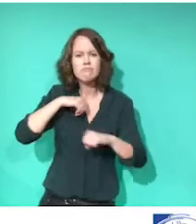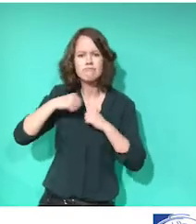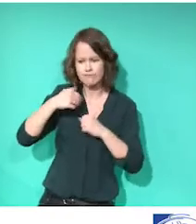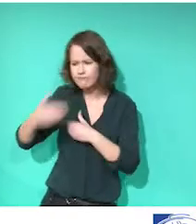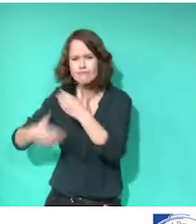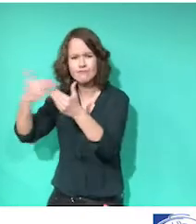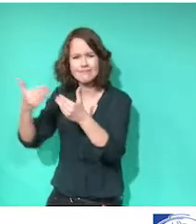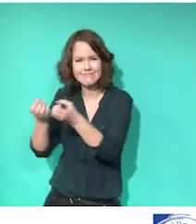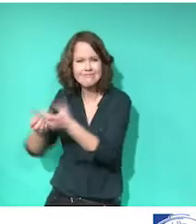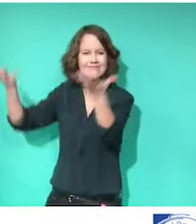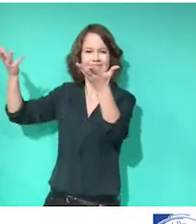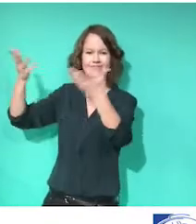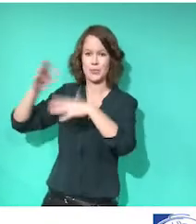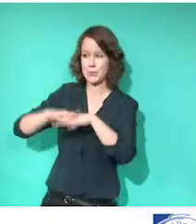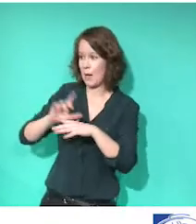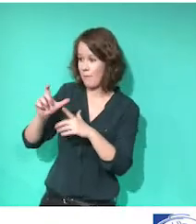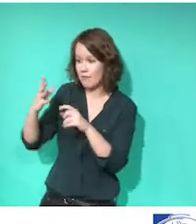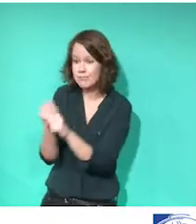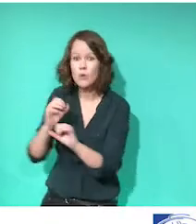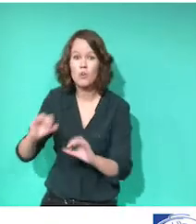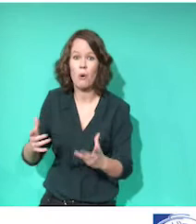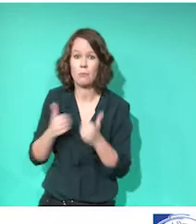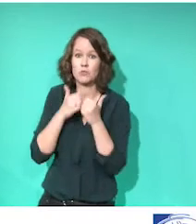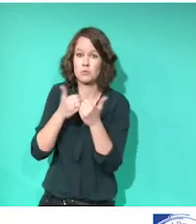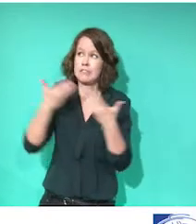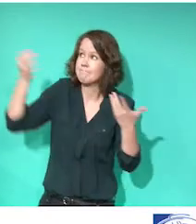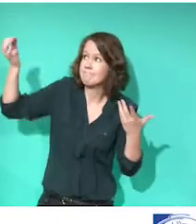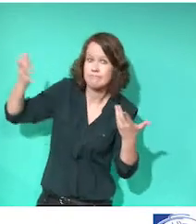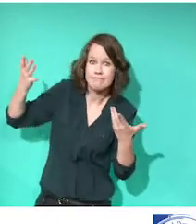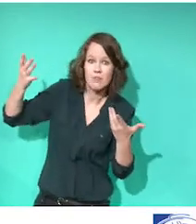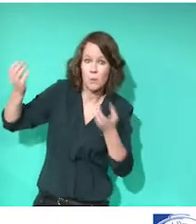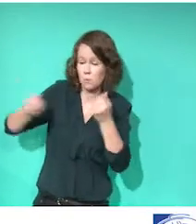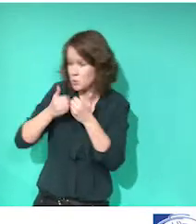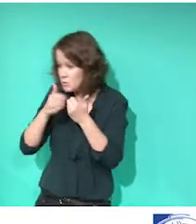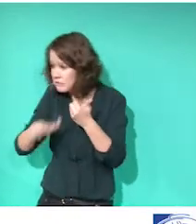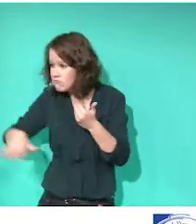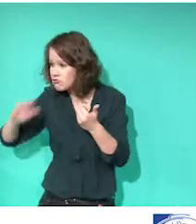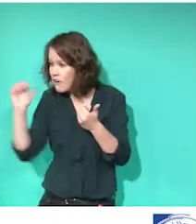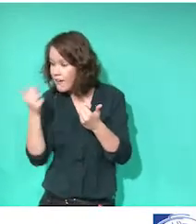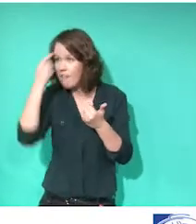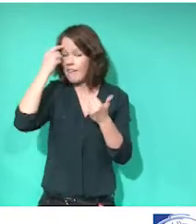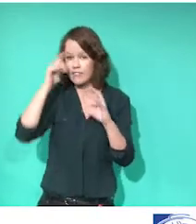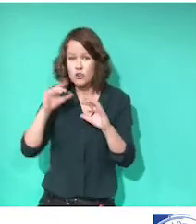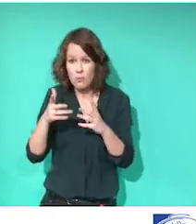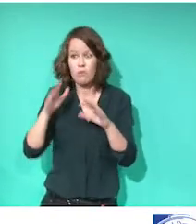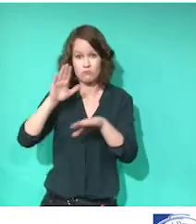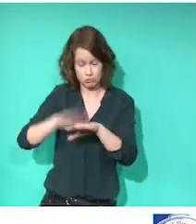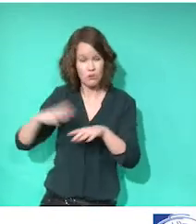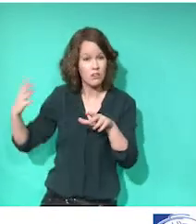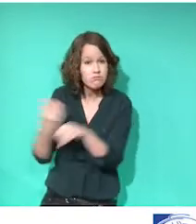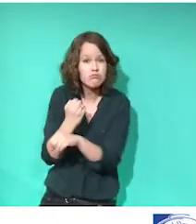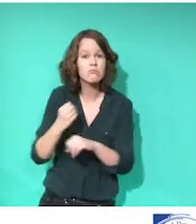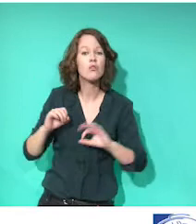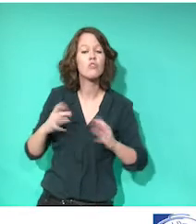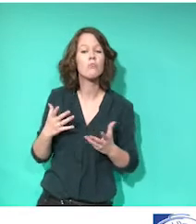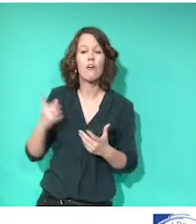dépend d'un bon alignement des planètes. Et ce succès, on l'a rencontré. Et on l'a rencontré d'abord avec les associations et les